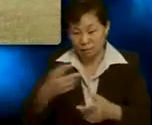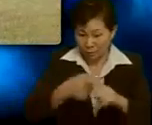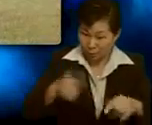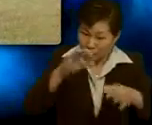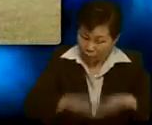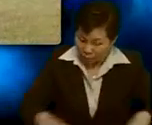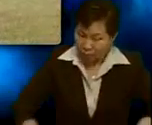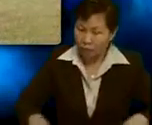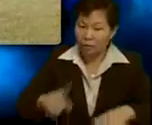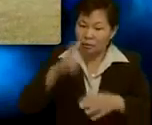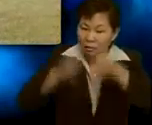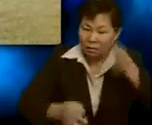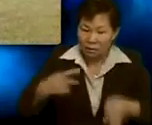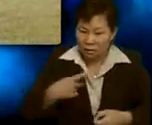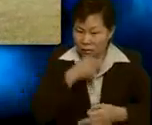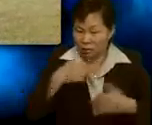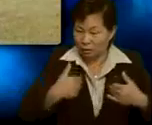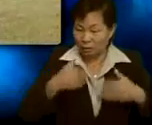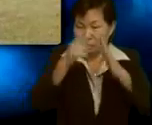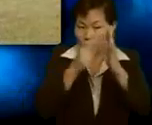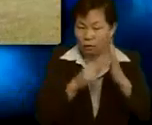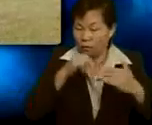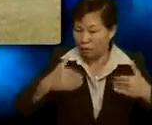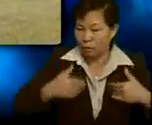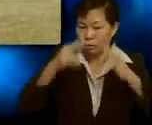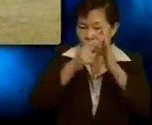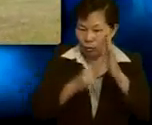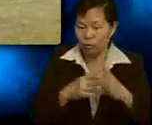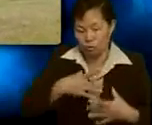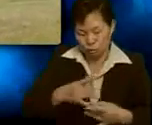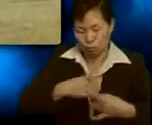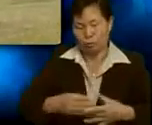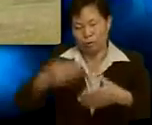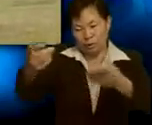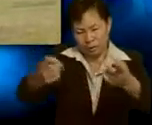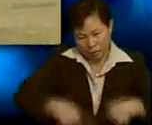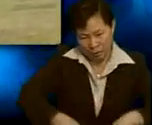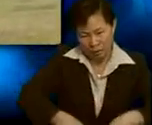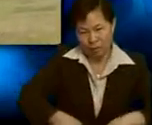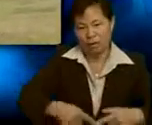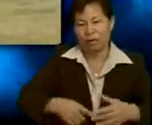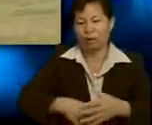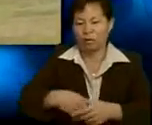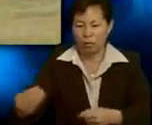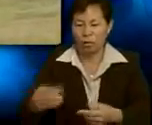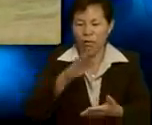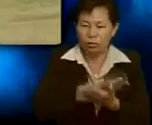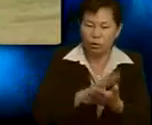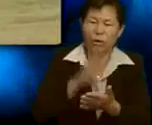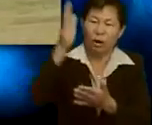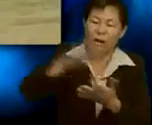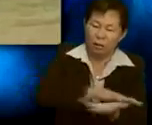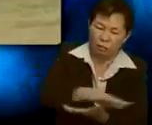Tetapi adik-adik, sekiranya kita tidak ada peraturan, tidak ada undang-undang, ikut suka kita datang keluar, apa akan berlaku? Sekolah akan